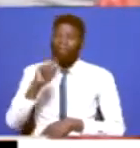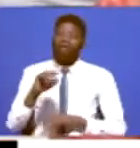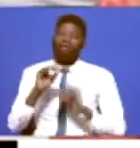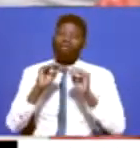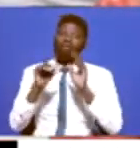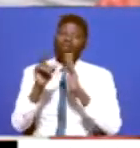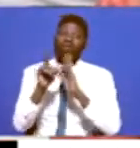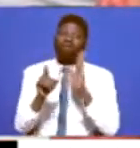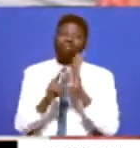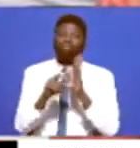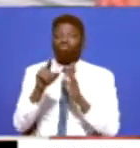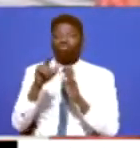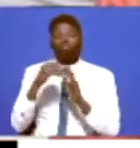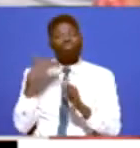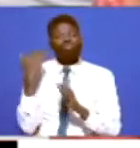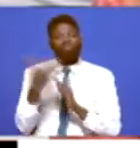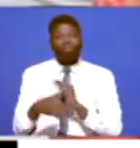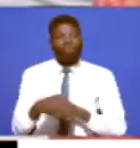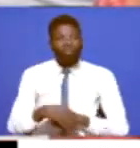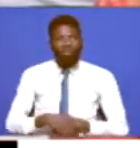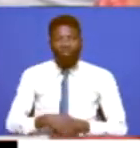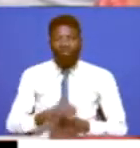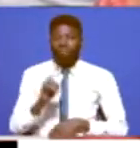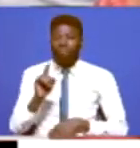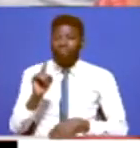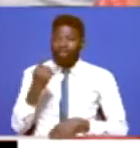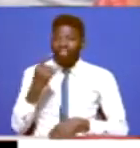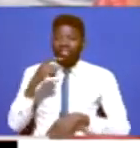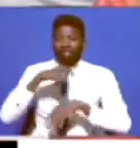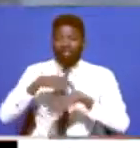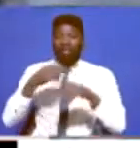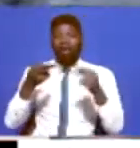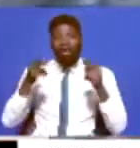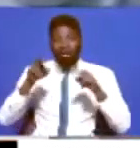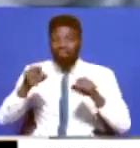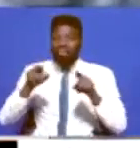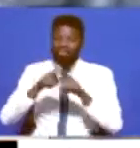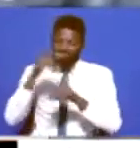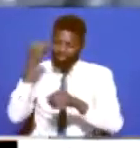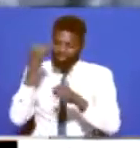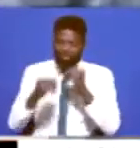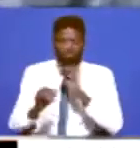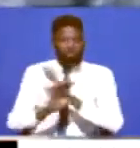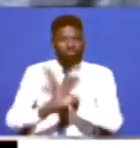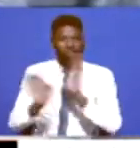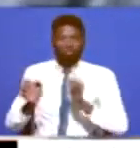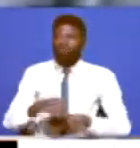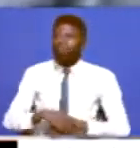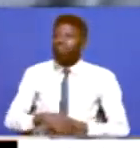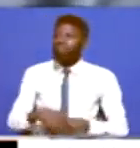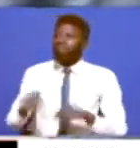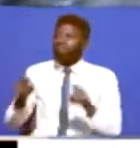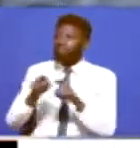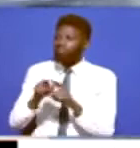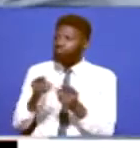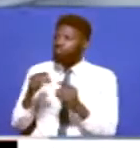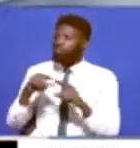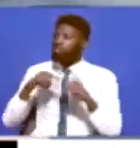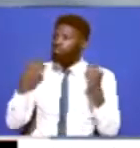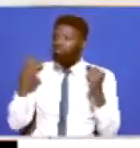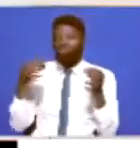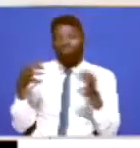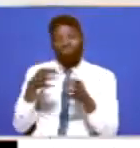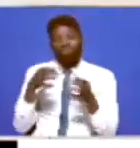likome, na hiyo iwe mara ya kwanza kwake na iwe ya mwisho. Sentiments echoed by the clergy in Narok and